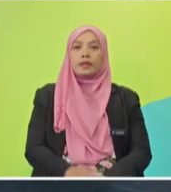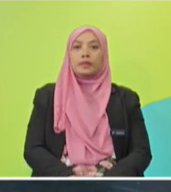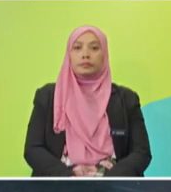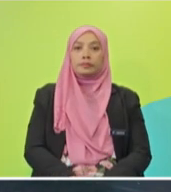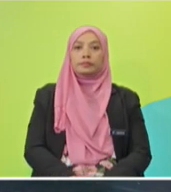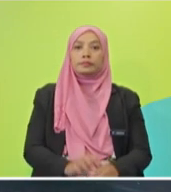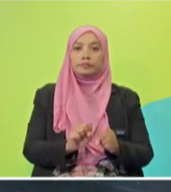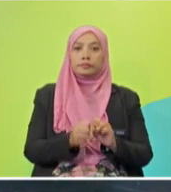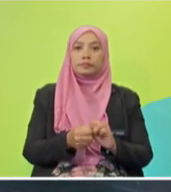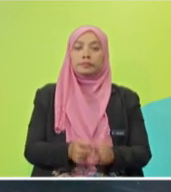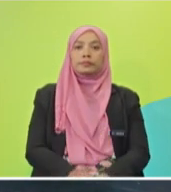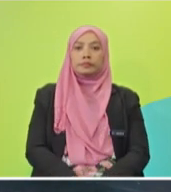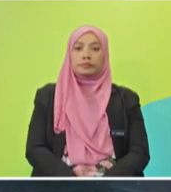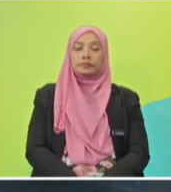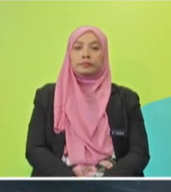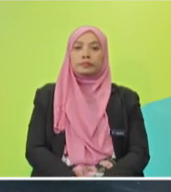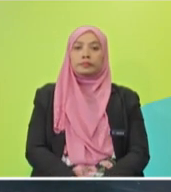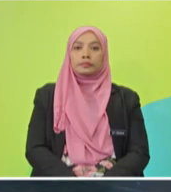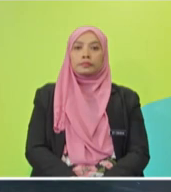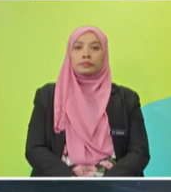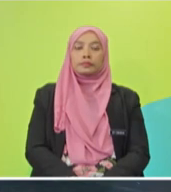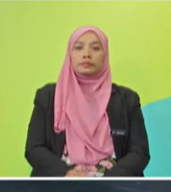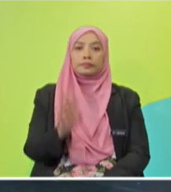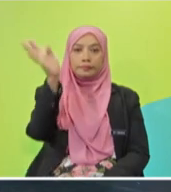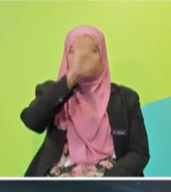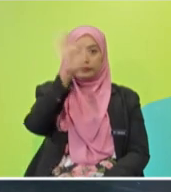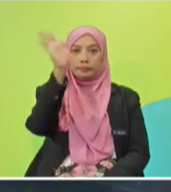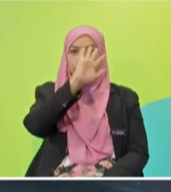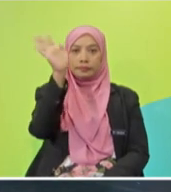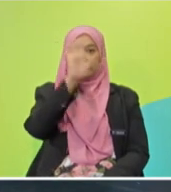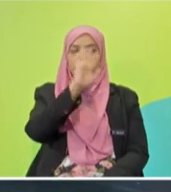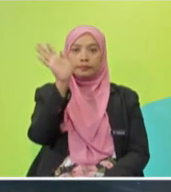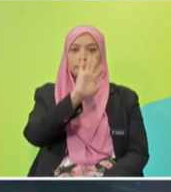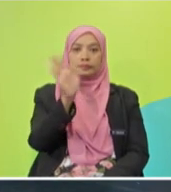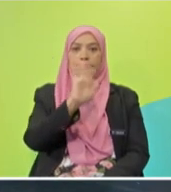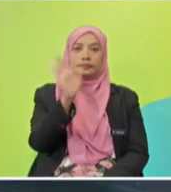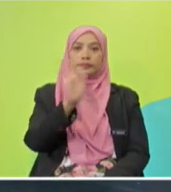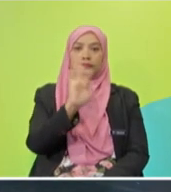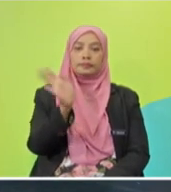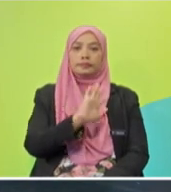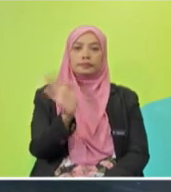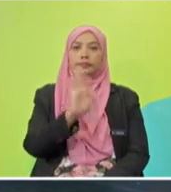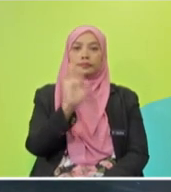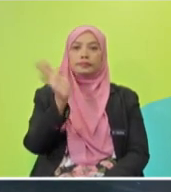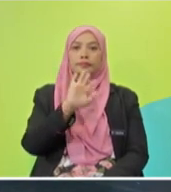dan kita akan berjumpa lagi di kelas yang seterusnya. Bye semua.